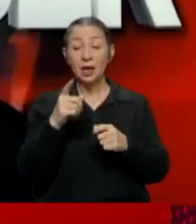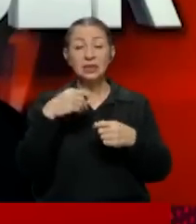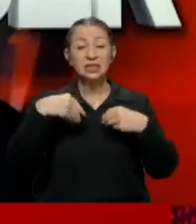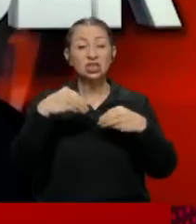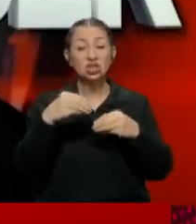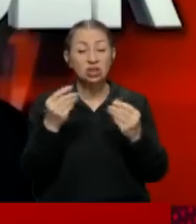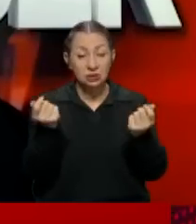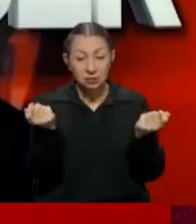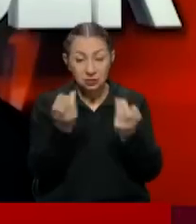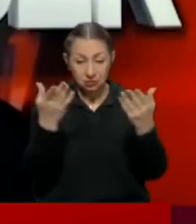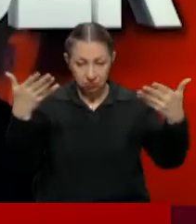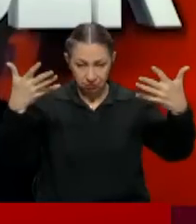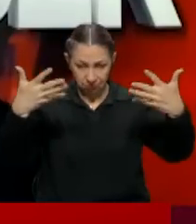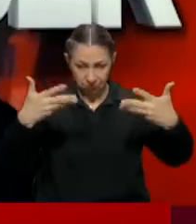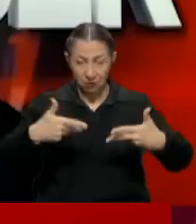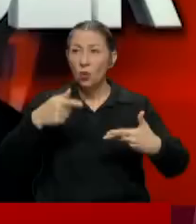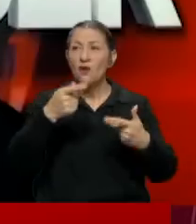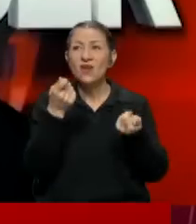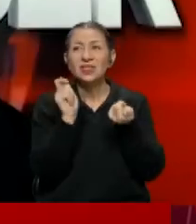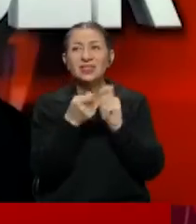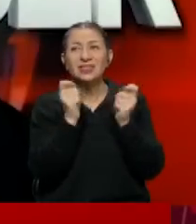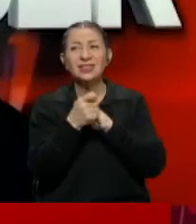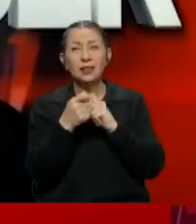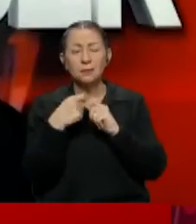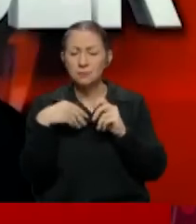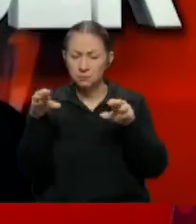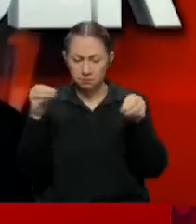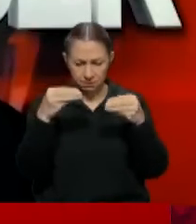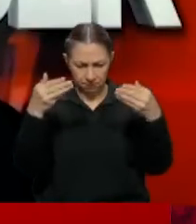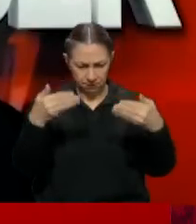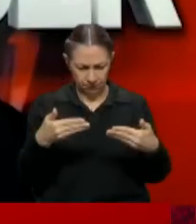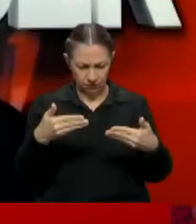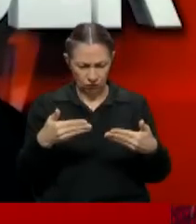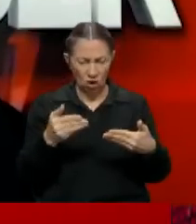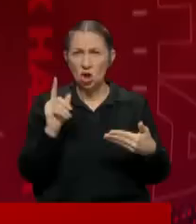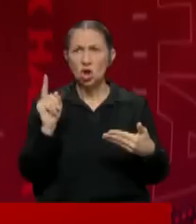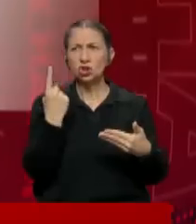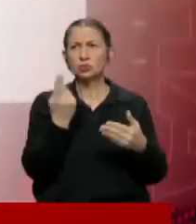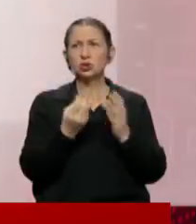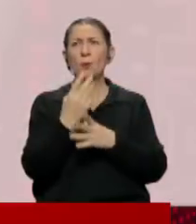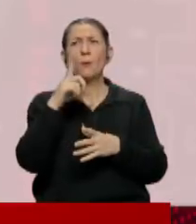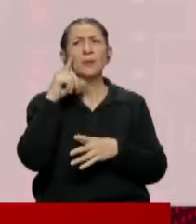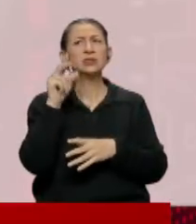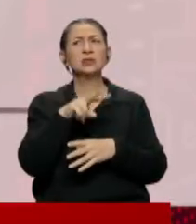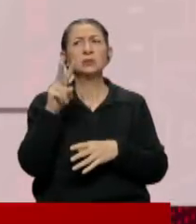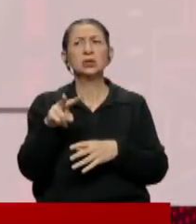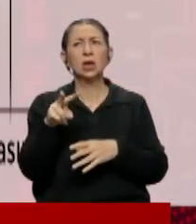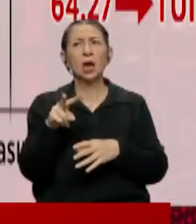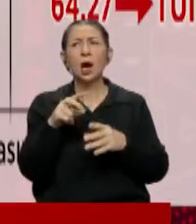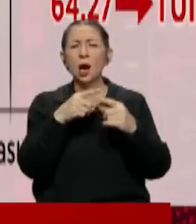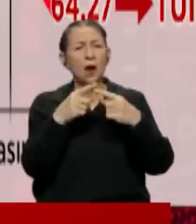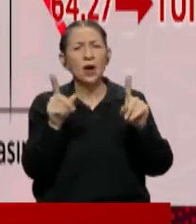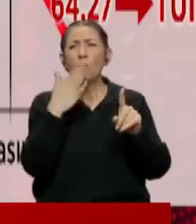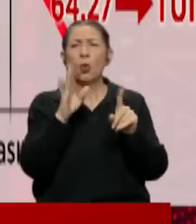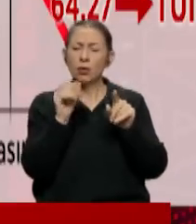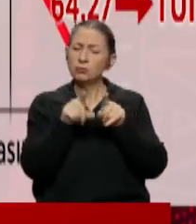satışlarını gösteren o fiyat değişimlerini aldım yan yana koydum ilginç bir şey çıkıyor Mayıs 2022'ye kadar arada